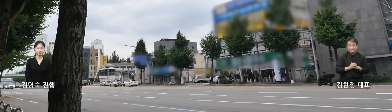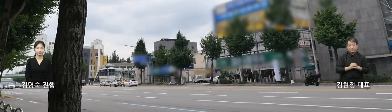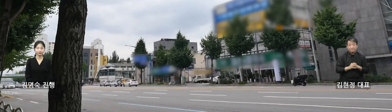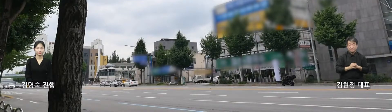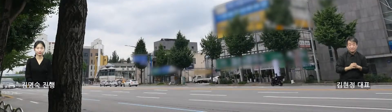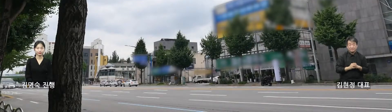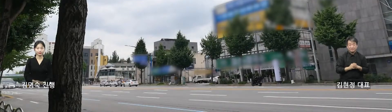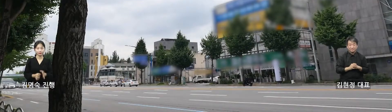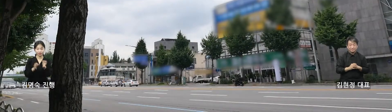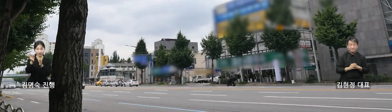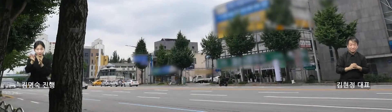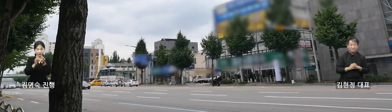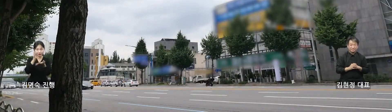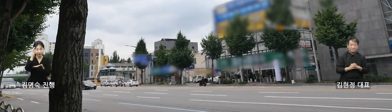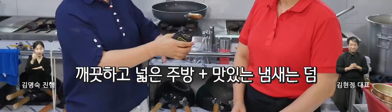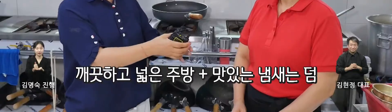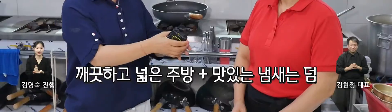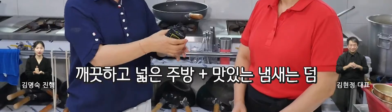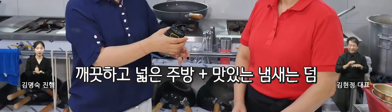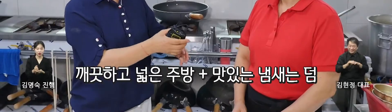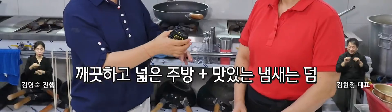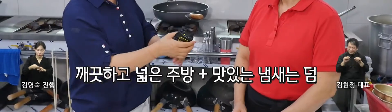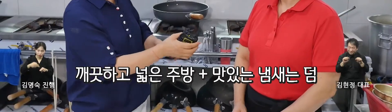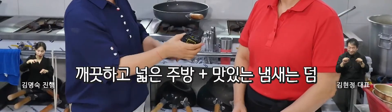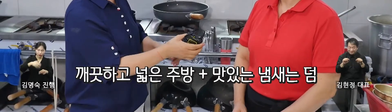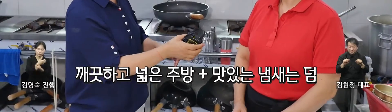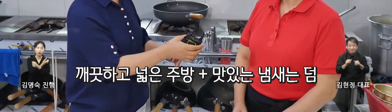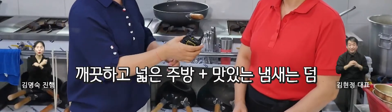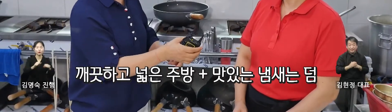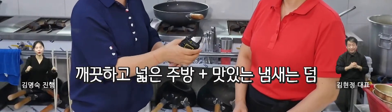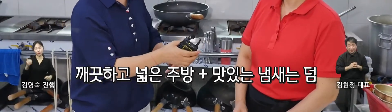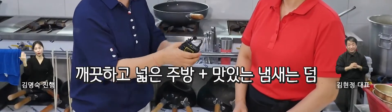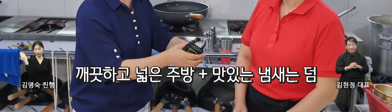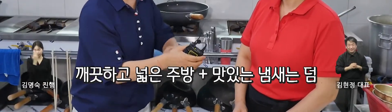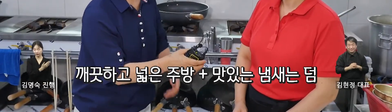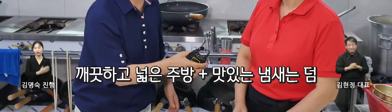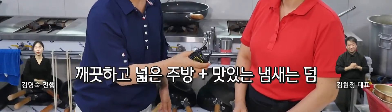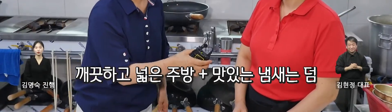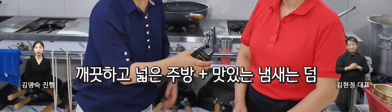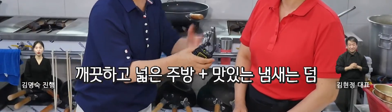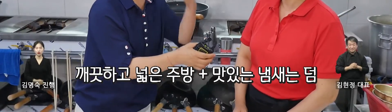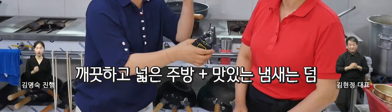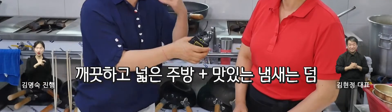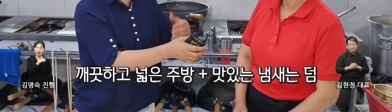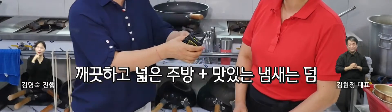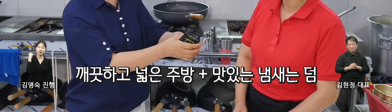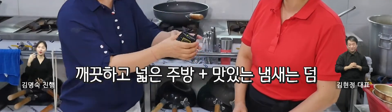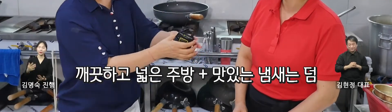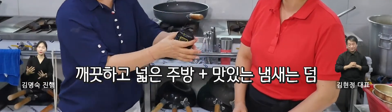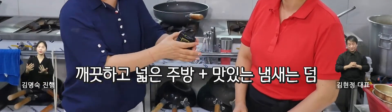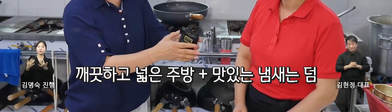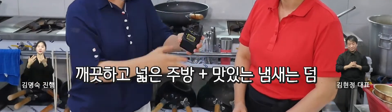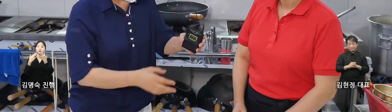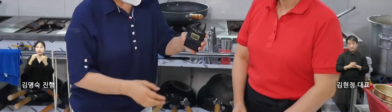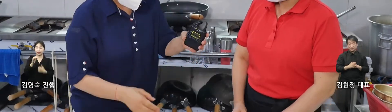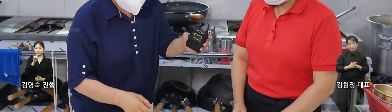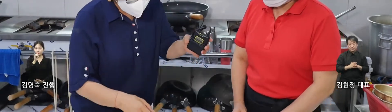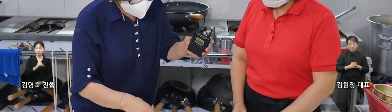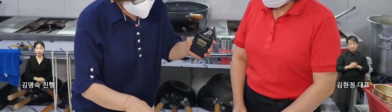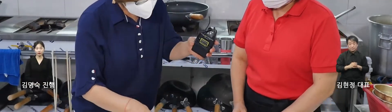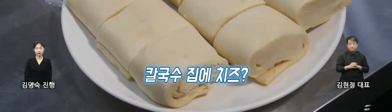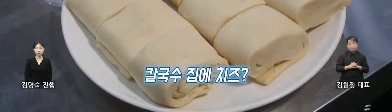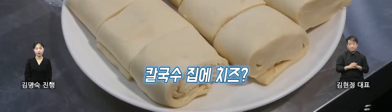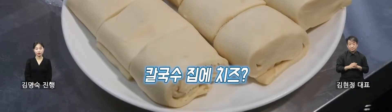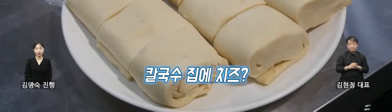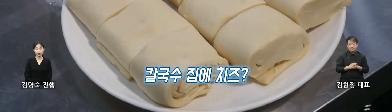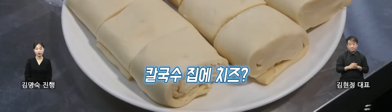안녕하세요. 사장님. 네, 네 안녕하세요. 주방이 아주 넓고 깨끗하고 네. 막 주방이니까 맛있는 냄새가 퍼져 나네요. 네네. 아, 저는 웬